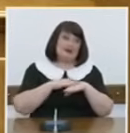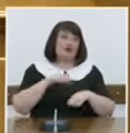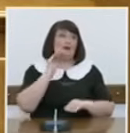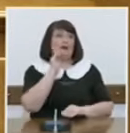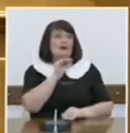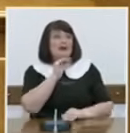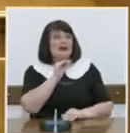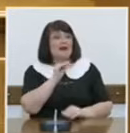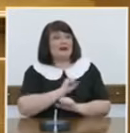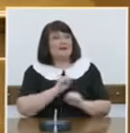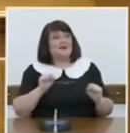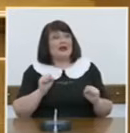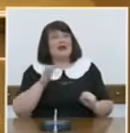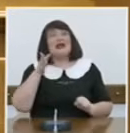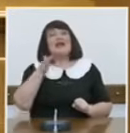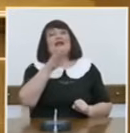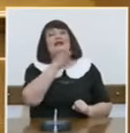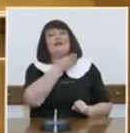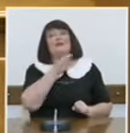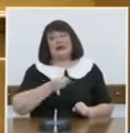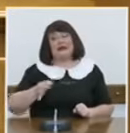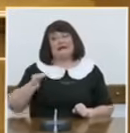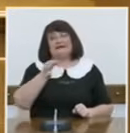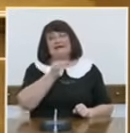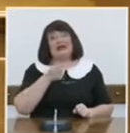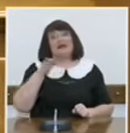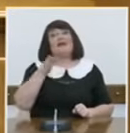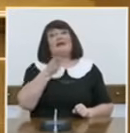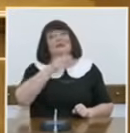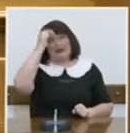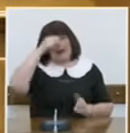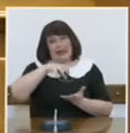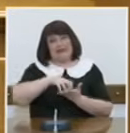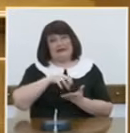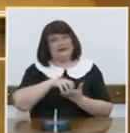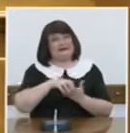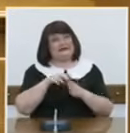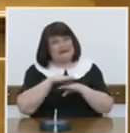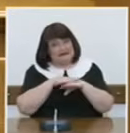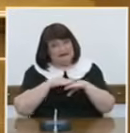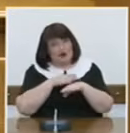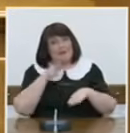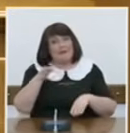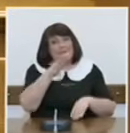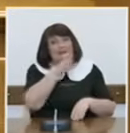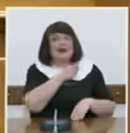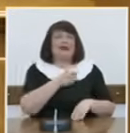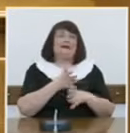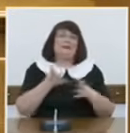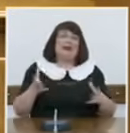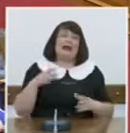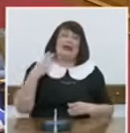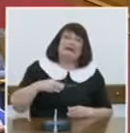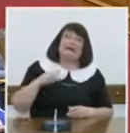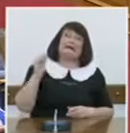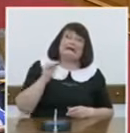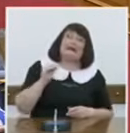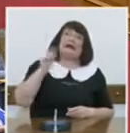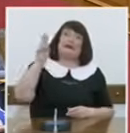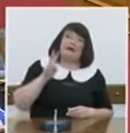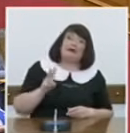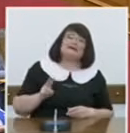πήγατε σε ανθρωπικά νησιά και πήγατε σε εκκλησίες. Ζητώ συγγνώμη ταπεινά. Όλοι πήγατε σε εκκλησίες. Μεγάλη Τρίτη, Μεγάλη Τετάρτη, Μεγάλη Πέμπτη, Μεγάλη Παρασκευή, μέχρι το Σάββατο,